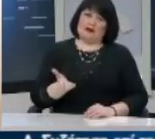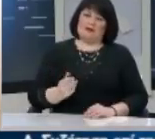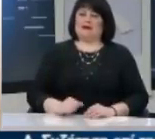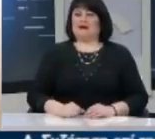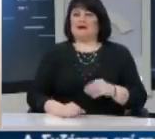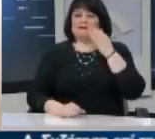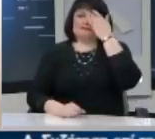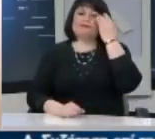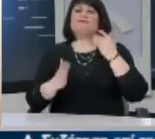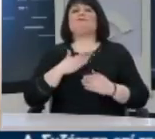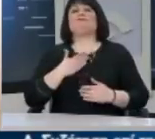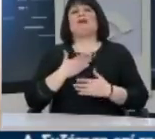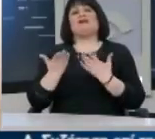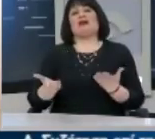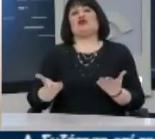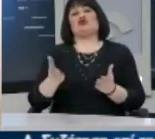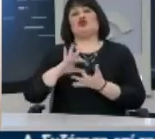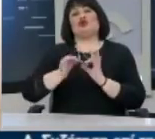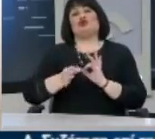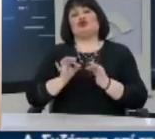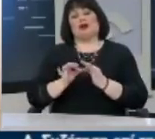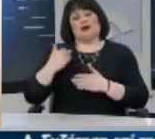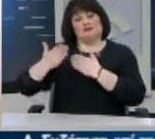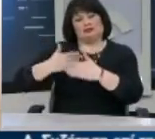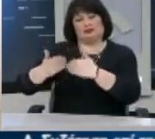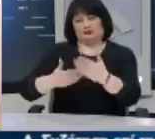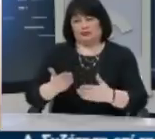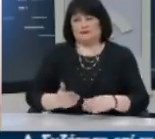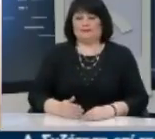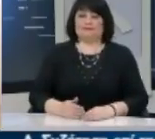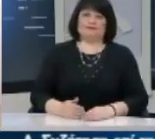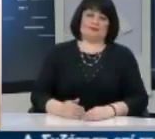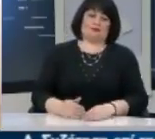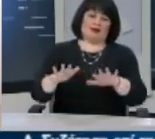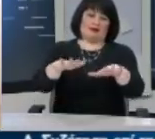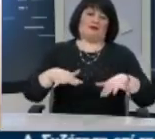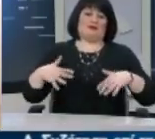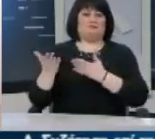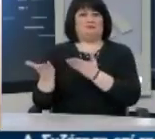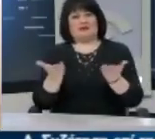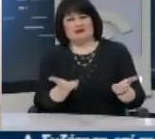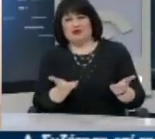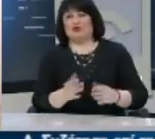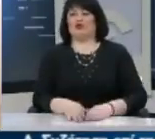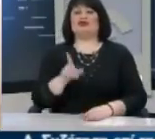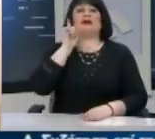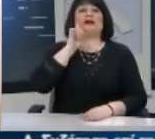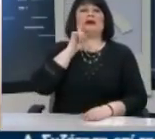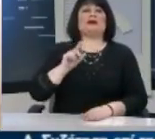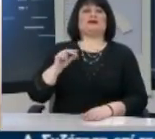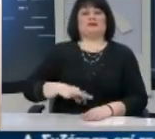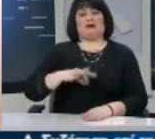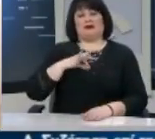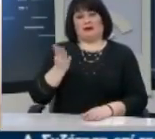τις ευχαριστίες μας σε ιστορική κλίμακα σε όλους τους κυρίους και τις